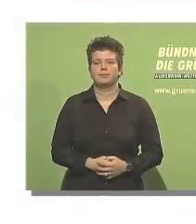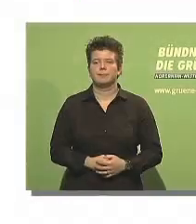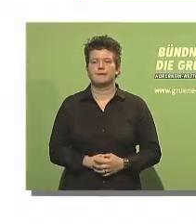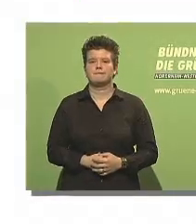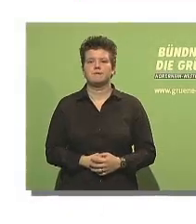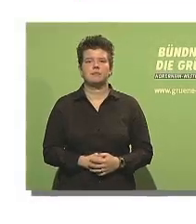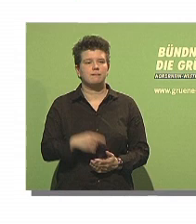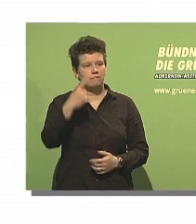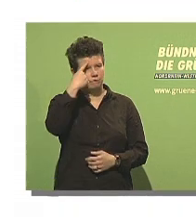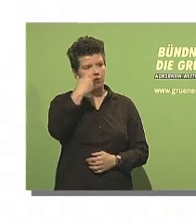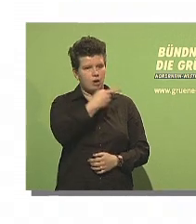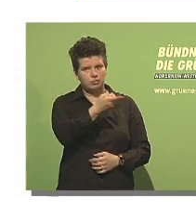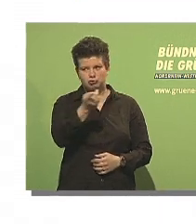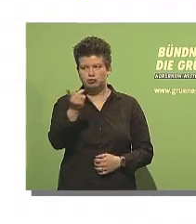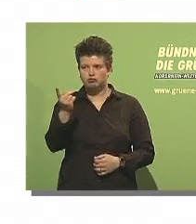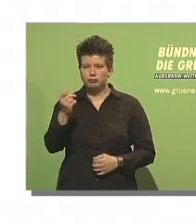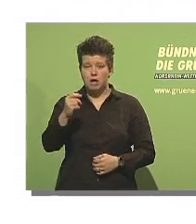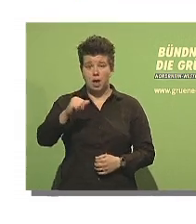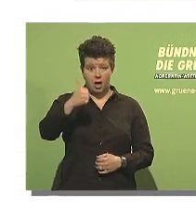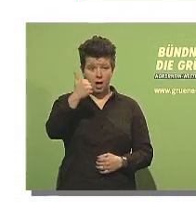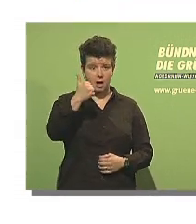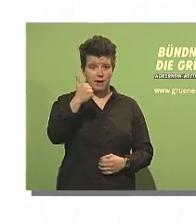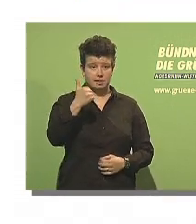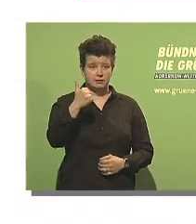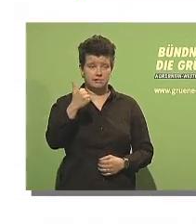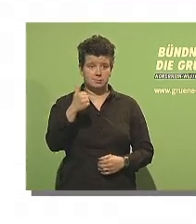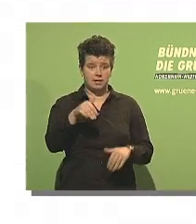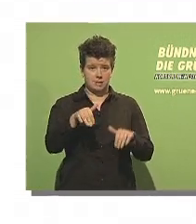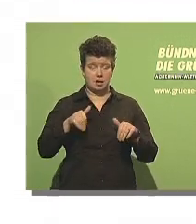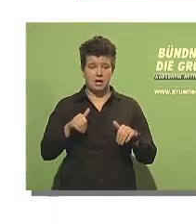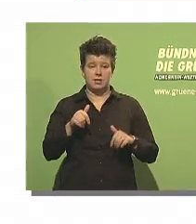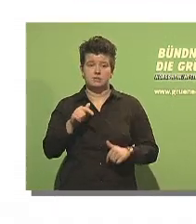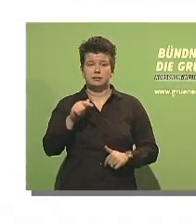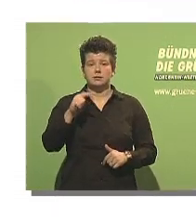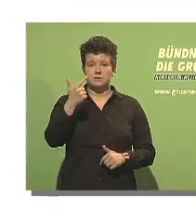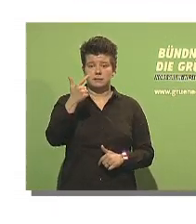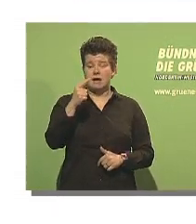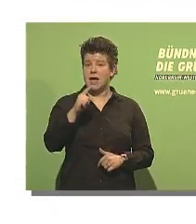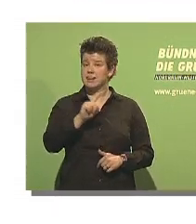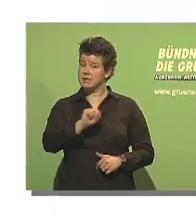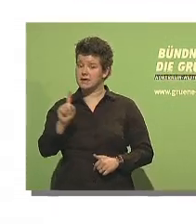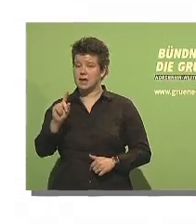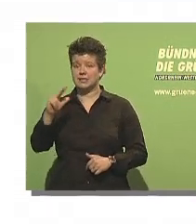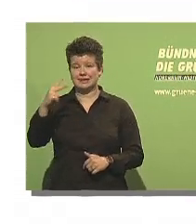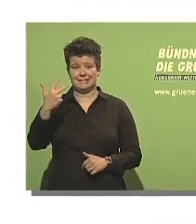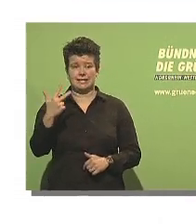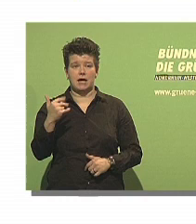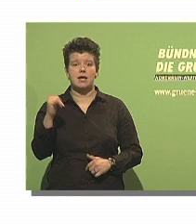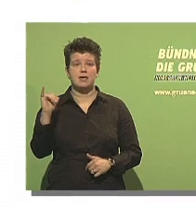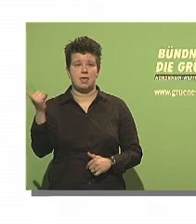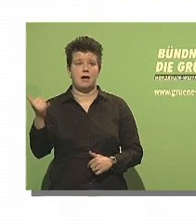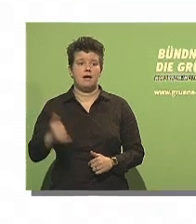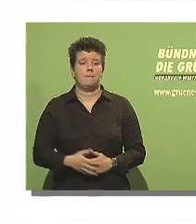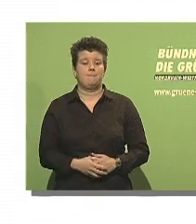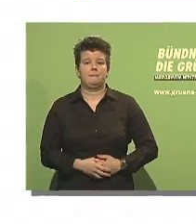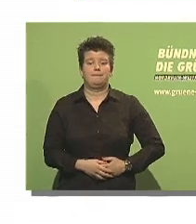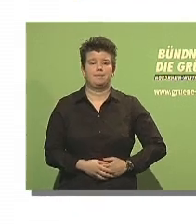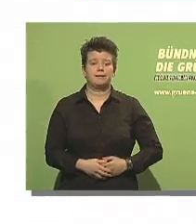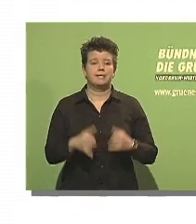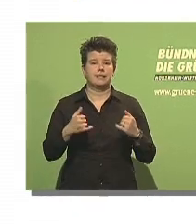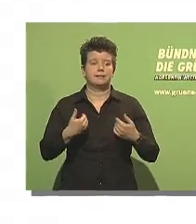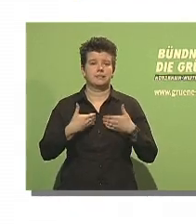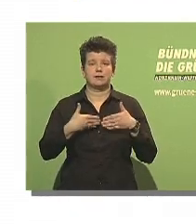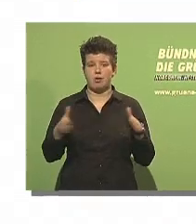1 enthaltet ihr euch, mit der 2 stimmt ihr mit Nein und mit der 3 stimmt ihr für Britta Hasselmann. Die Abstimmung ist jetzt eröffnet. Bitte